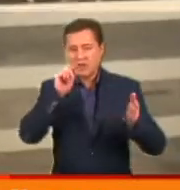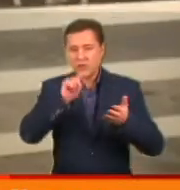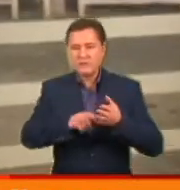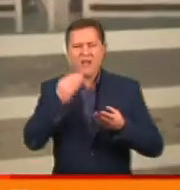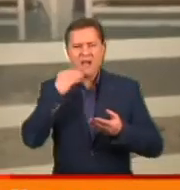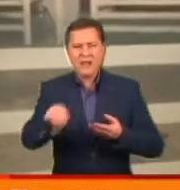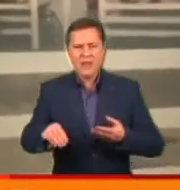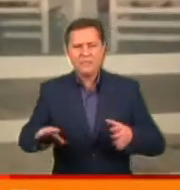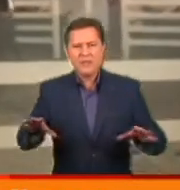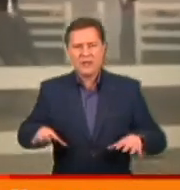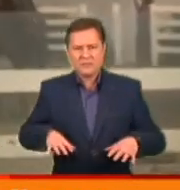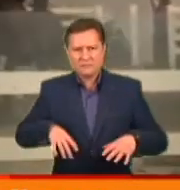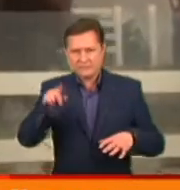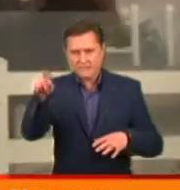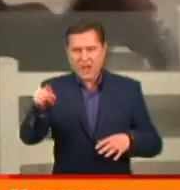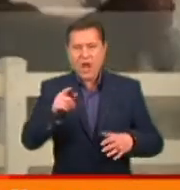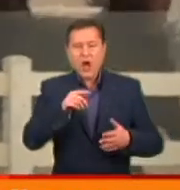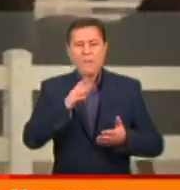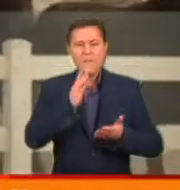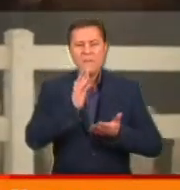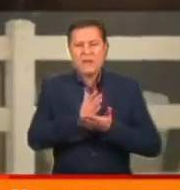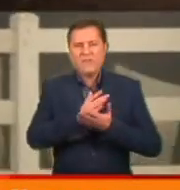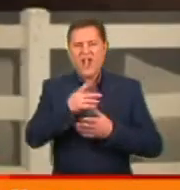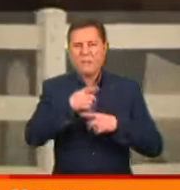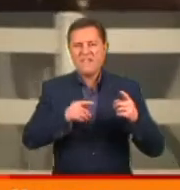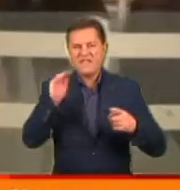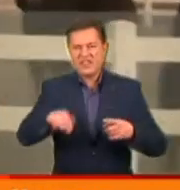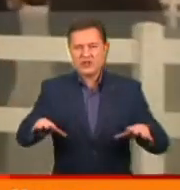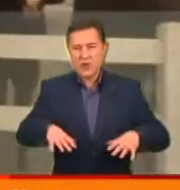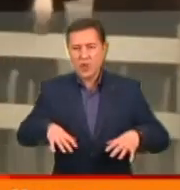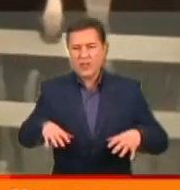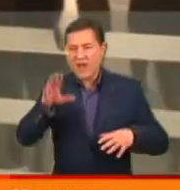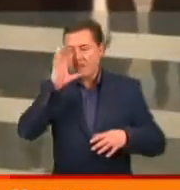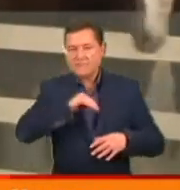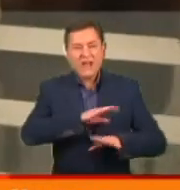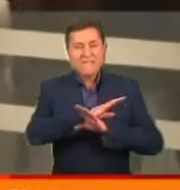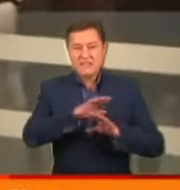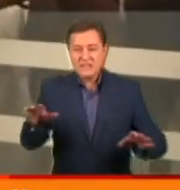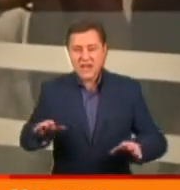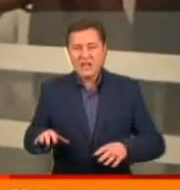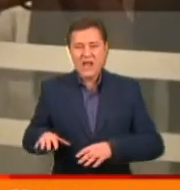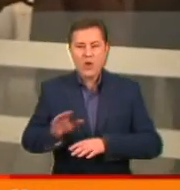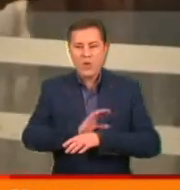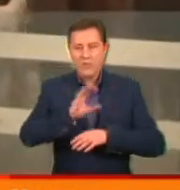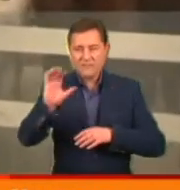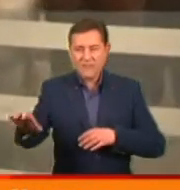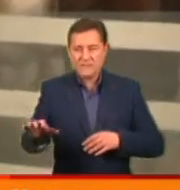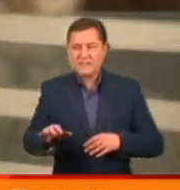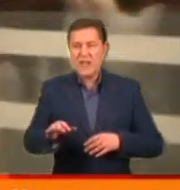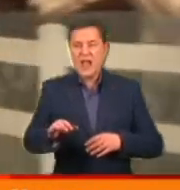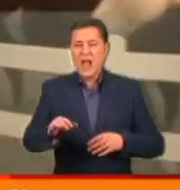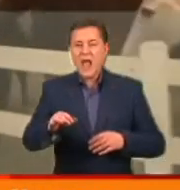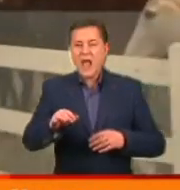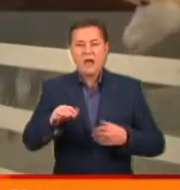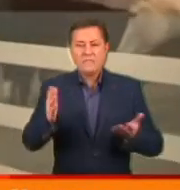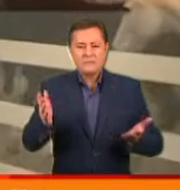елітних стаєнь Сан-Дієго. Тут перебувало 500 коней. Вивезти їх не встигли. Коли вогонь наблизився в притул, аби хоч хтось із